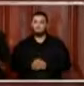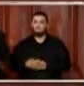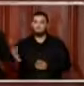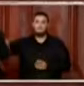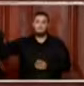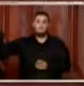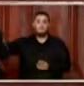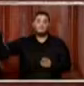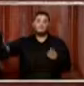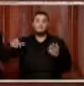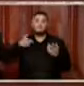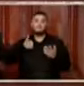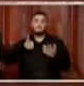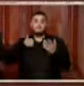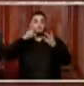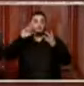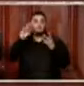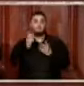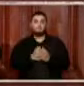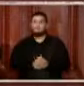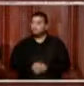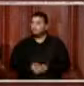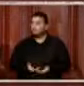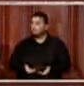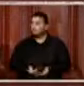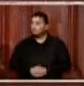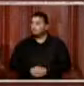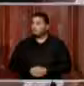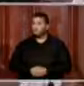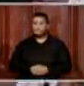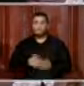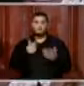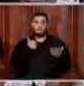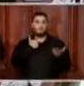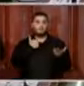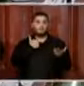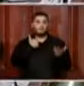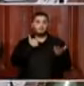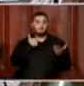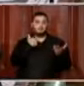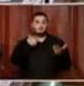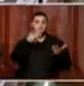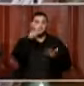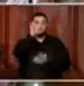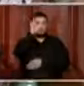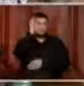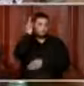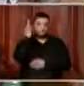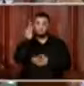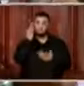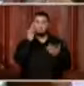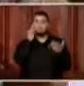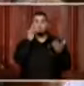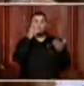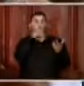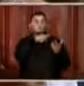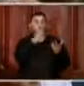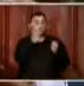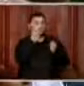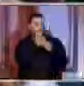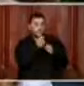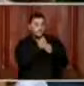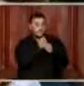أذهل العالم بأسره، لأن الشعب استنبط طرقا جديدة